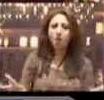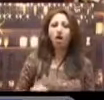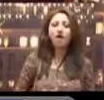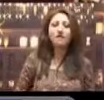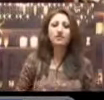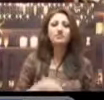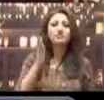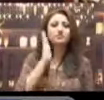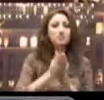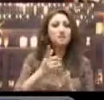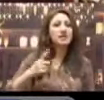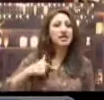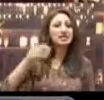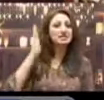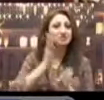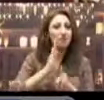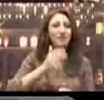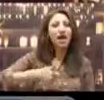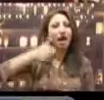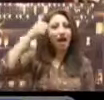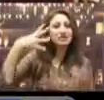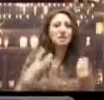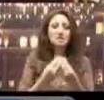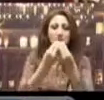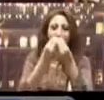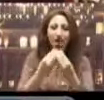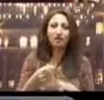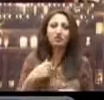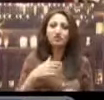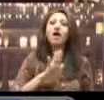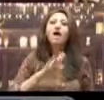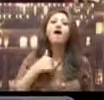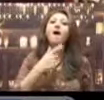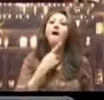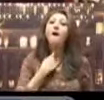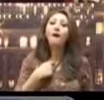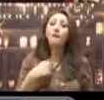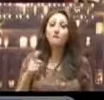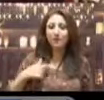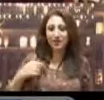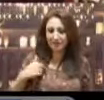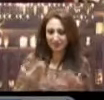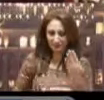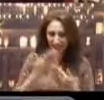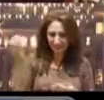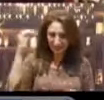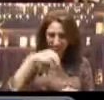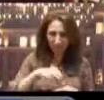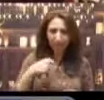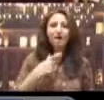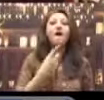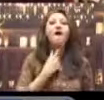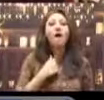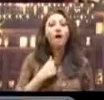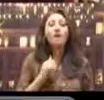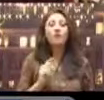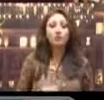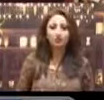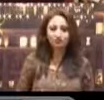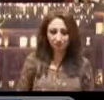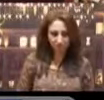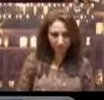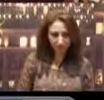اسم فني ومحمد اسماعيل مش اسم فني، واتفقنا عليه والله، وانا حبيت الاسم بعد كده. بس يعني كتير حاولت اتفلسف فيه والف